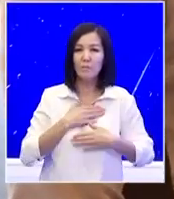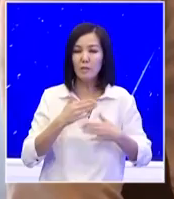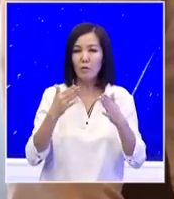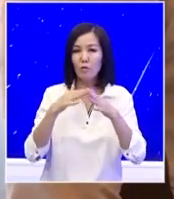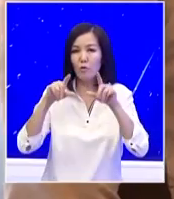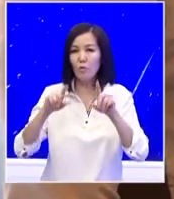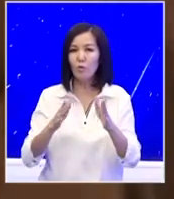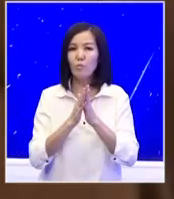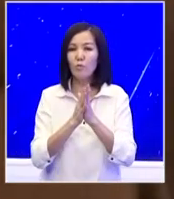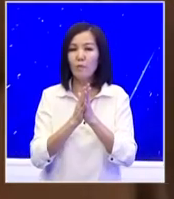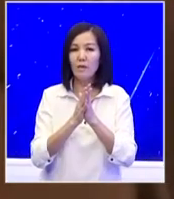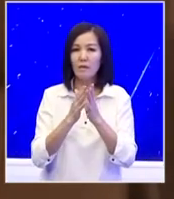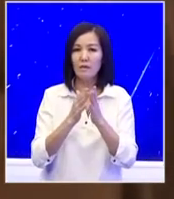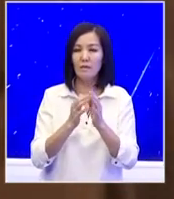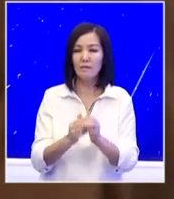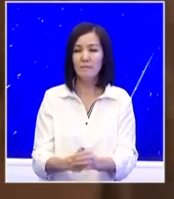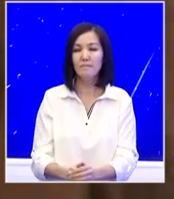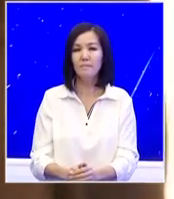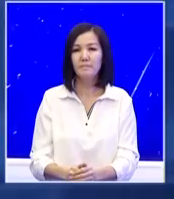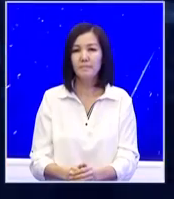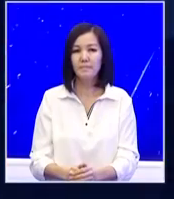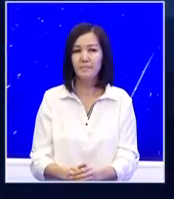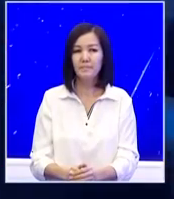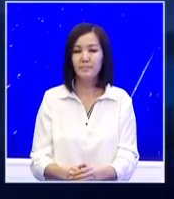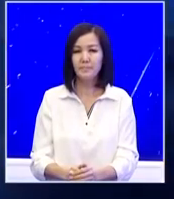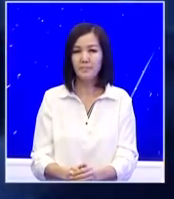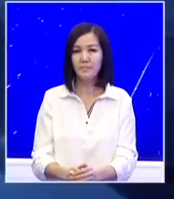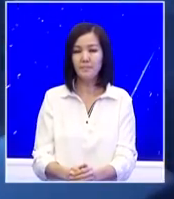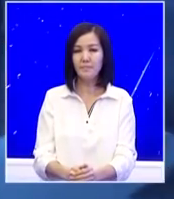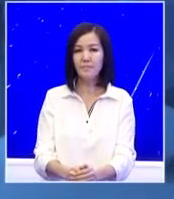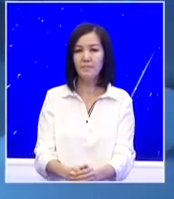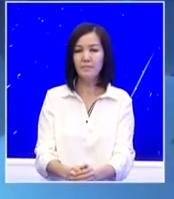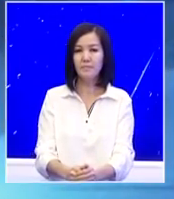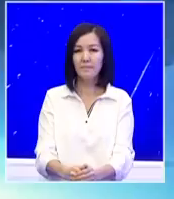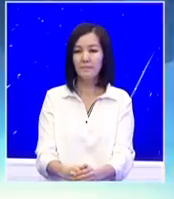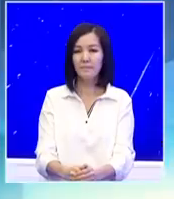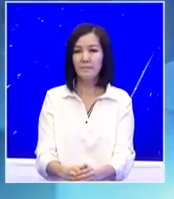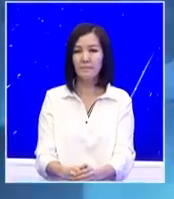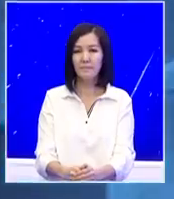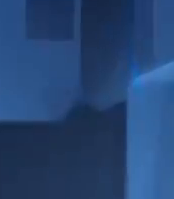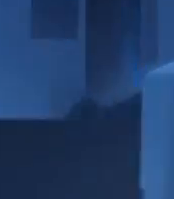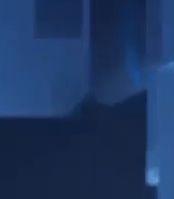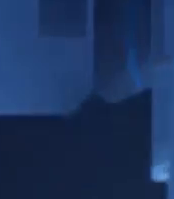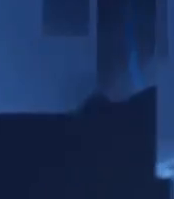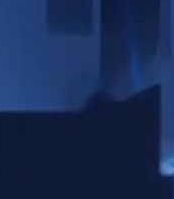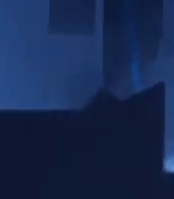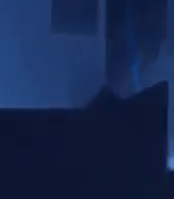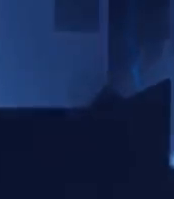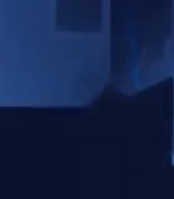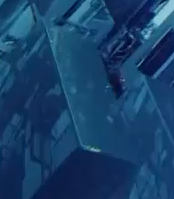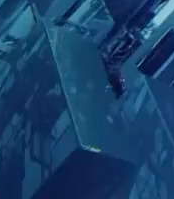үйден шықпаса деген жалғыз тілектерін айтады. Құрманжан Қасымжанұлы, Аманжол Жөнкешев, Жетісу